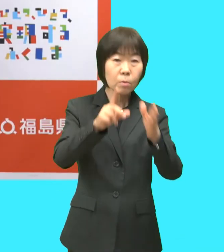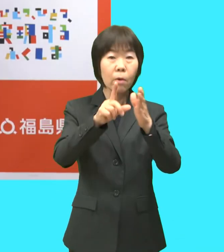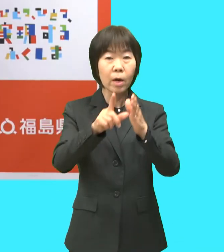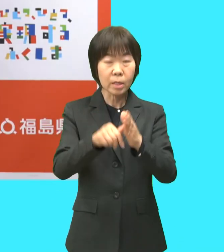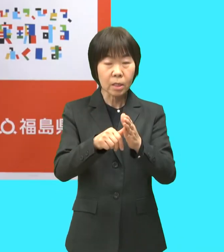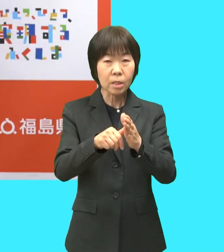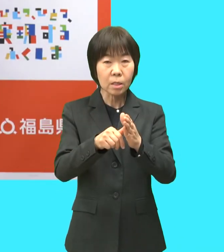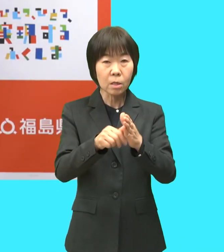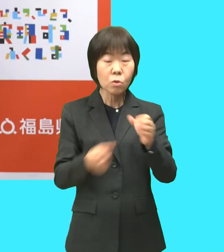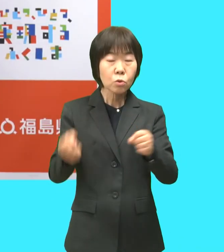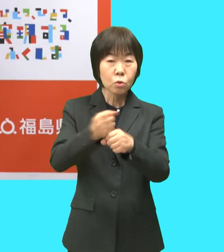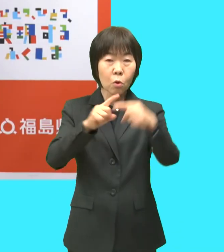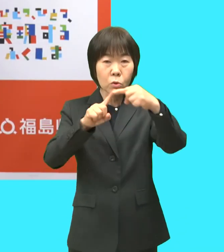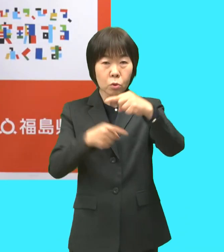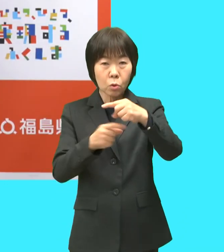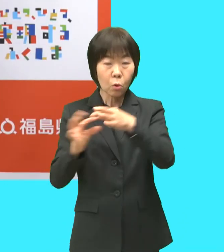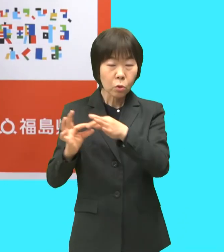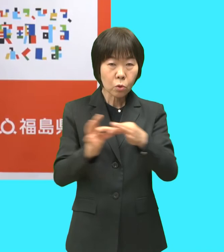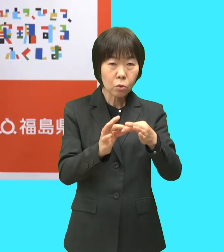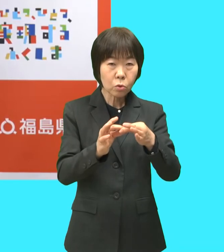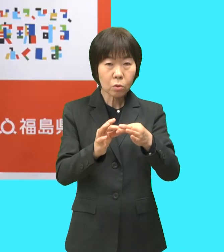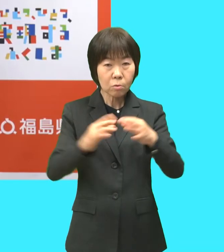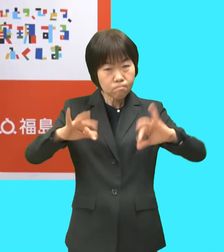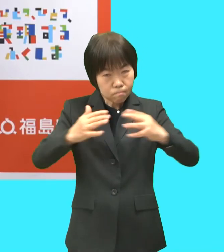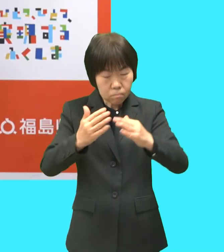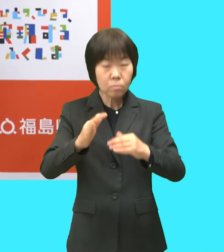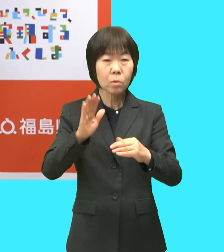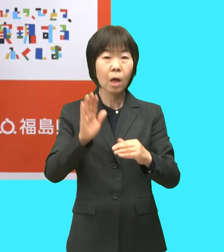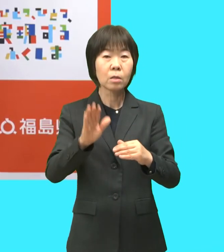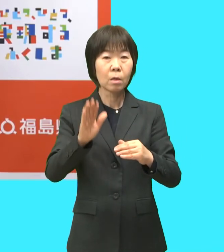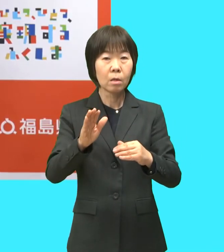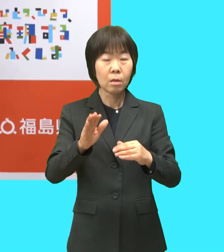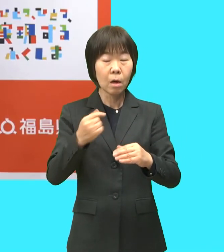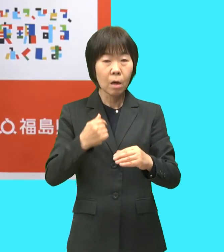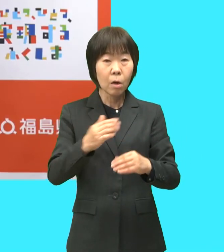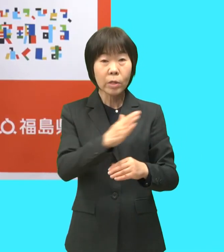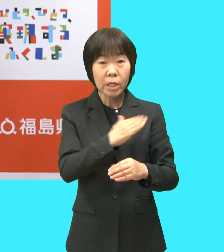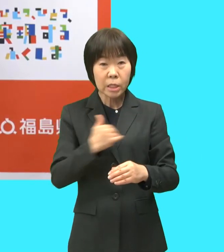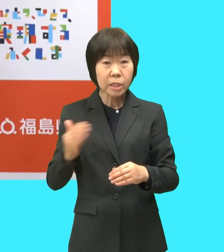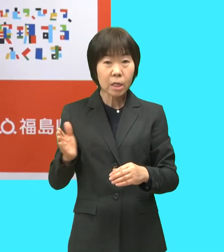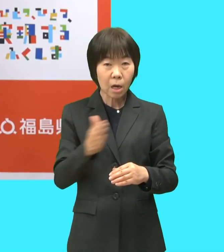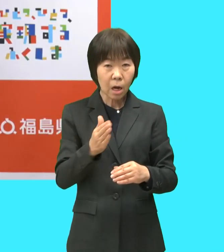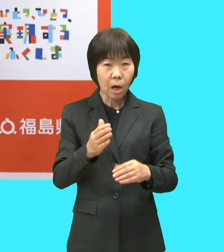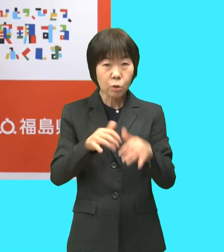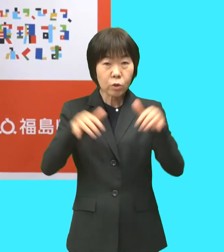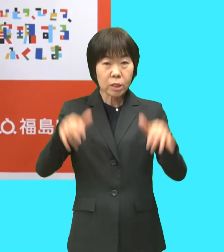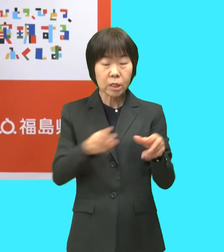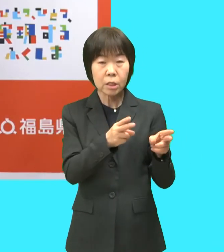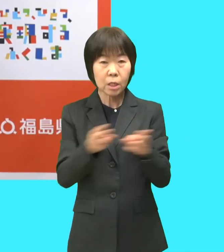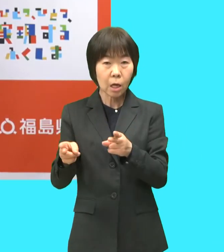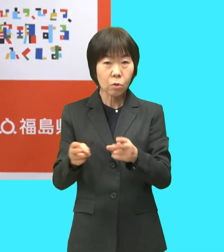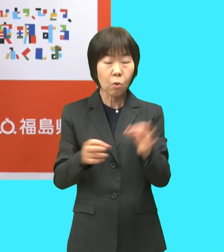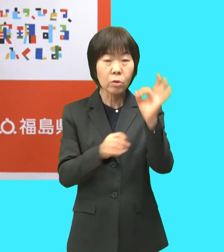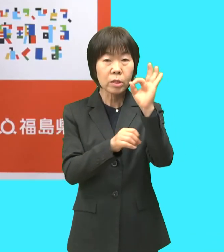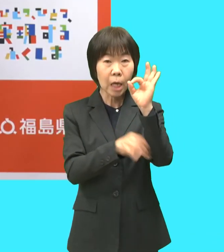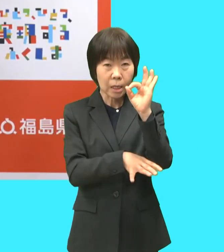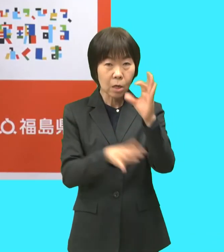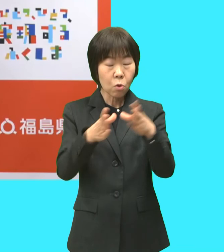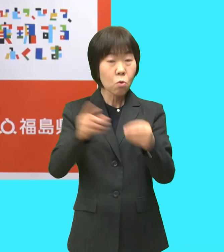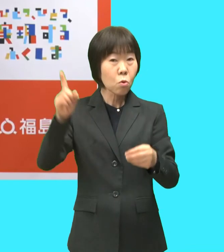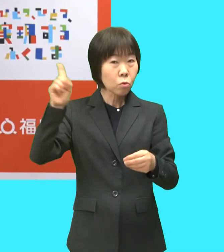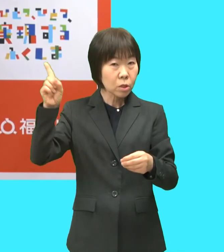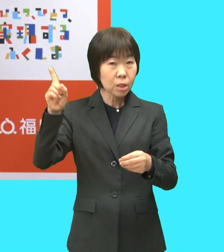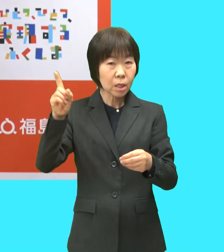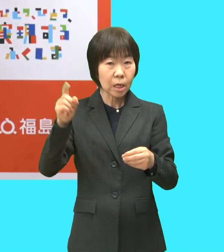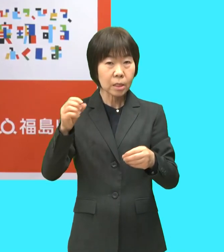この時復興庁の存続論もそもそもあったんですが、我々から組織、制度、財源を国が責